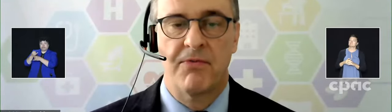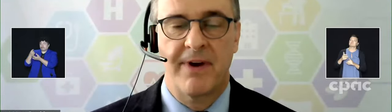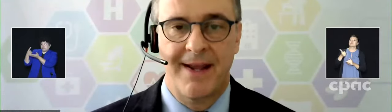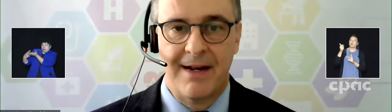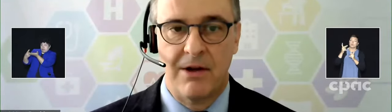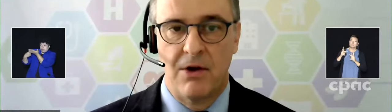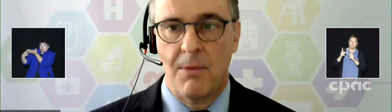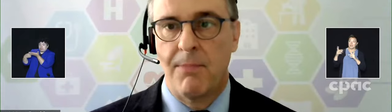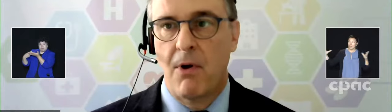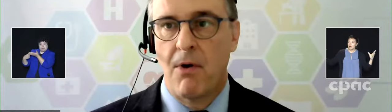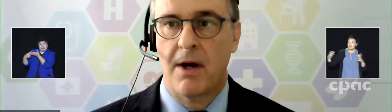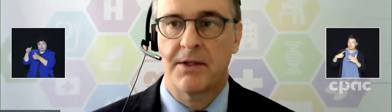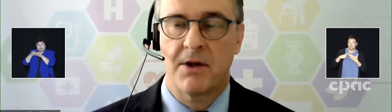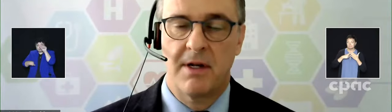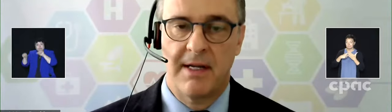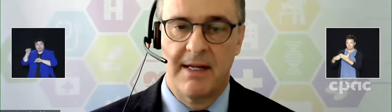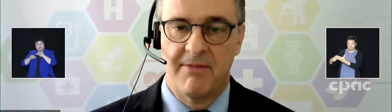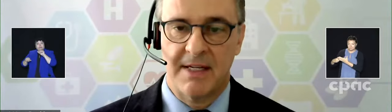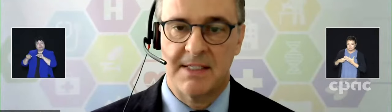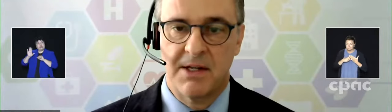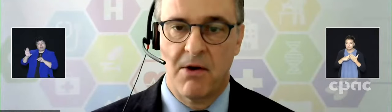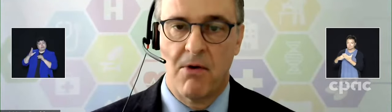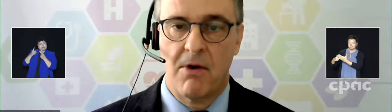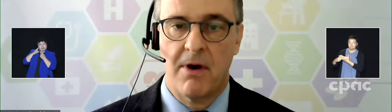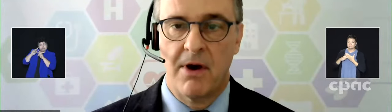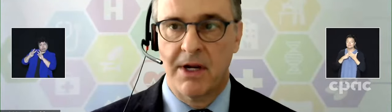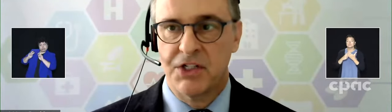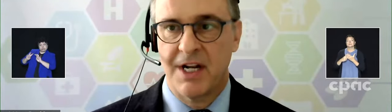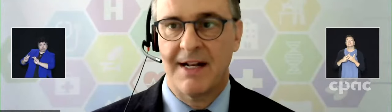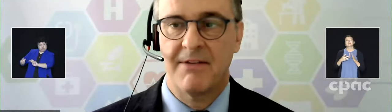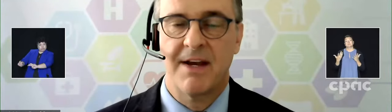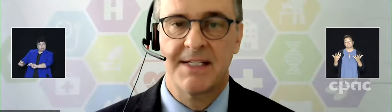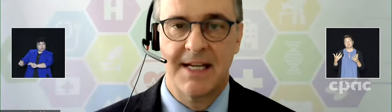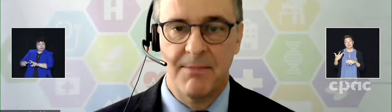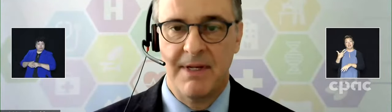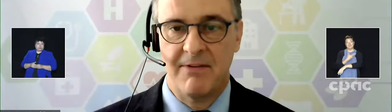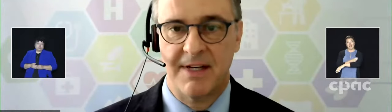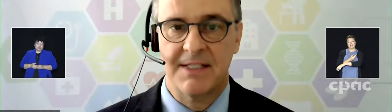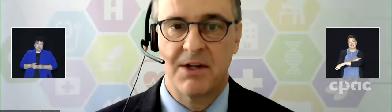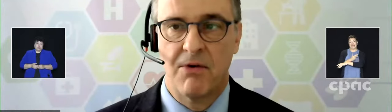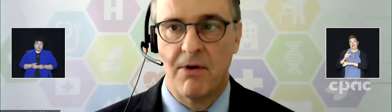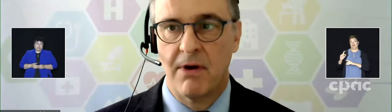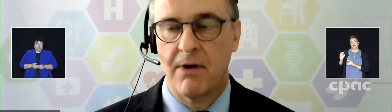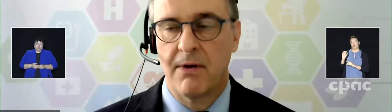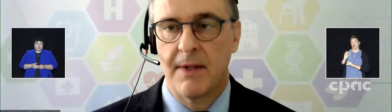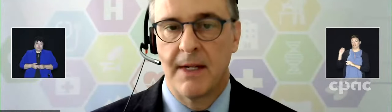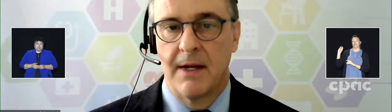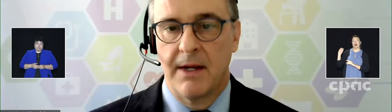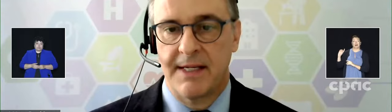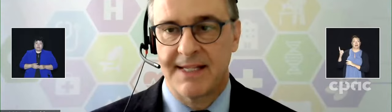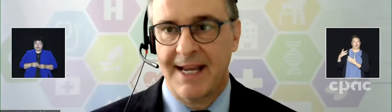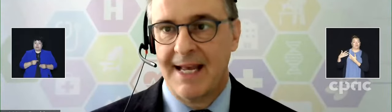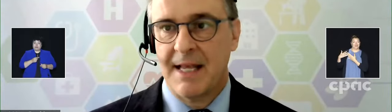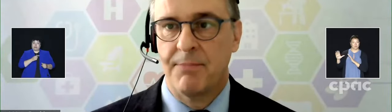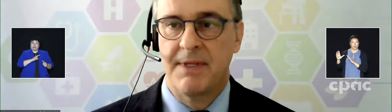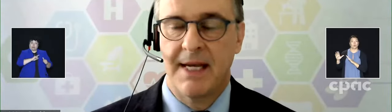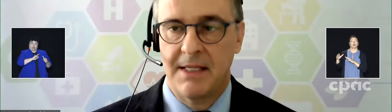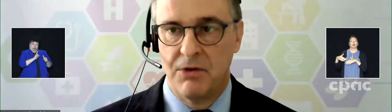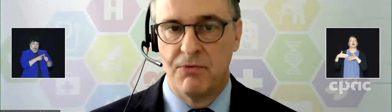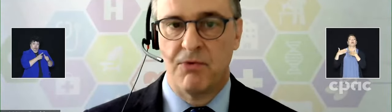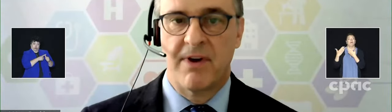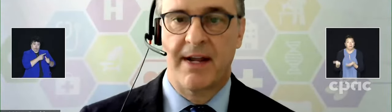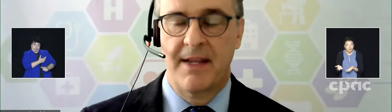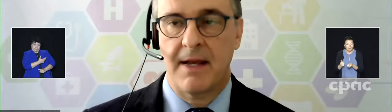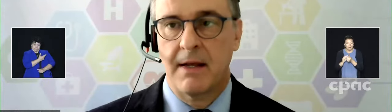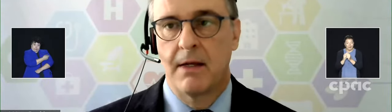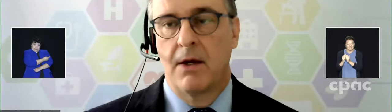qu'on ferait le pont entre les versions originales des vaccins et les versions qui seraient adaptées à